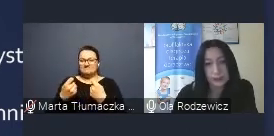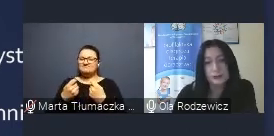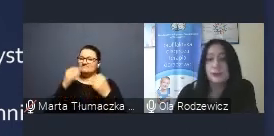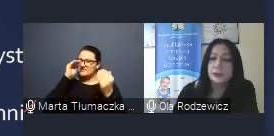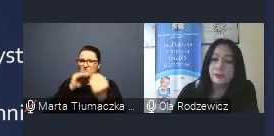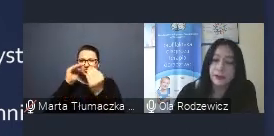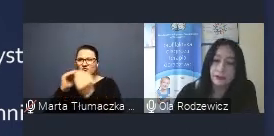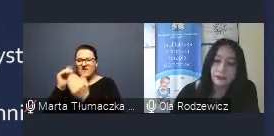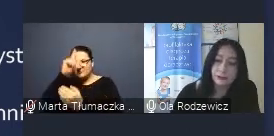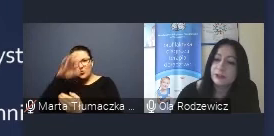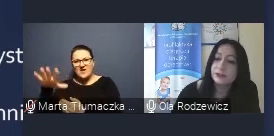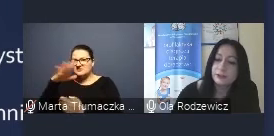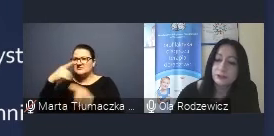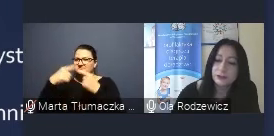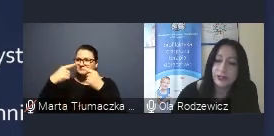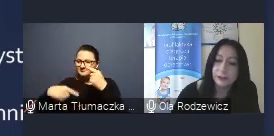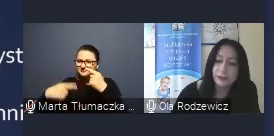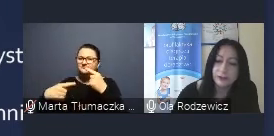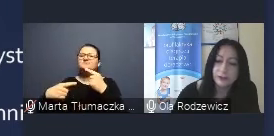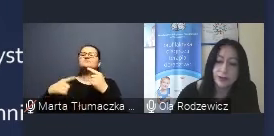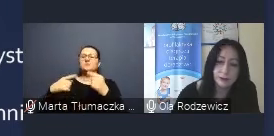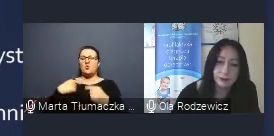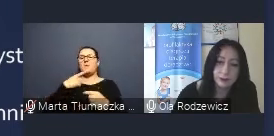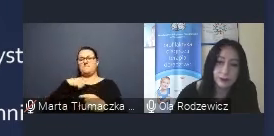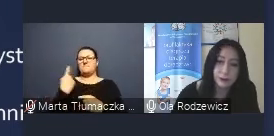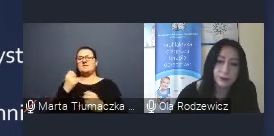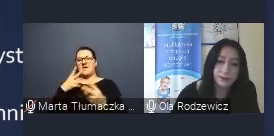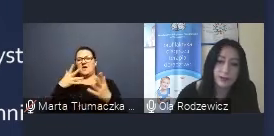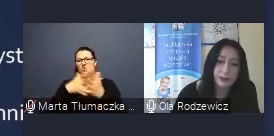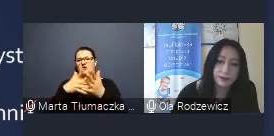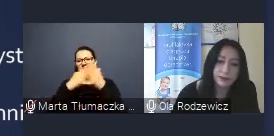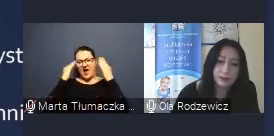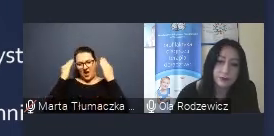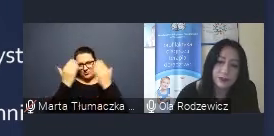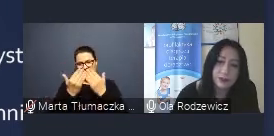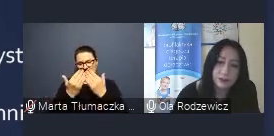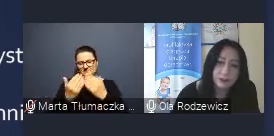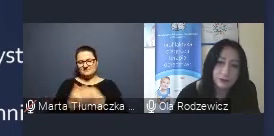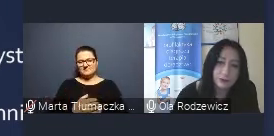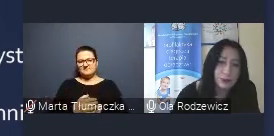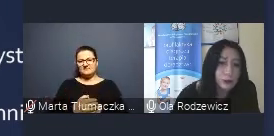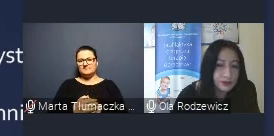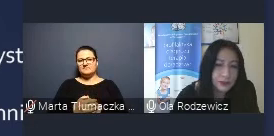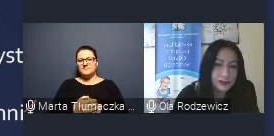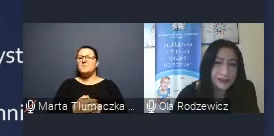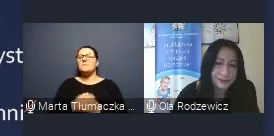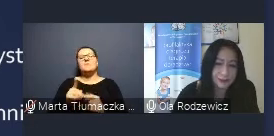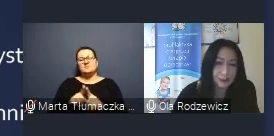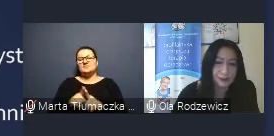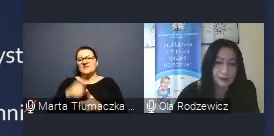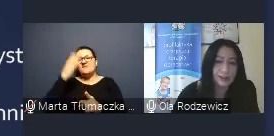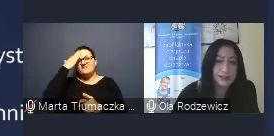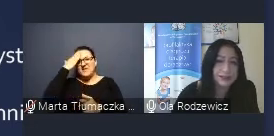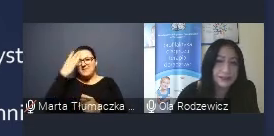społeczne, to wtedy orzekamy o autyzmie, bo wiemy też, do kogo skierowana jest